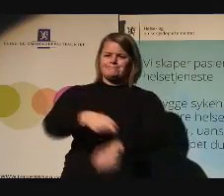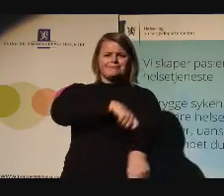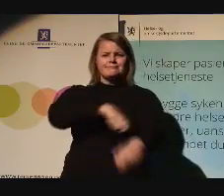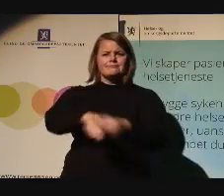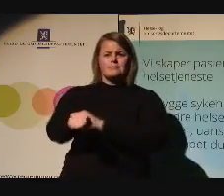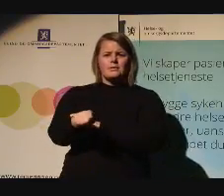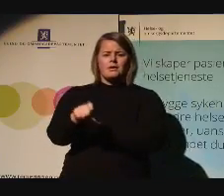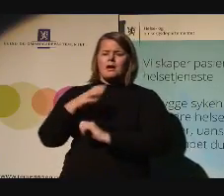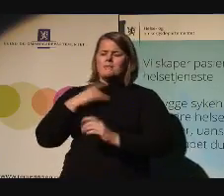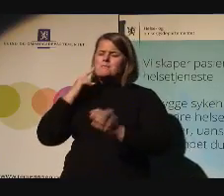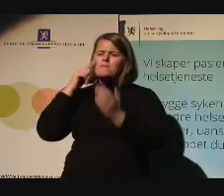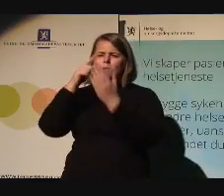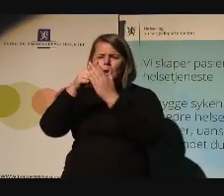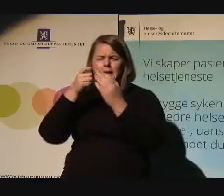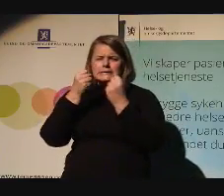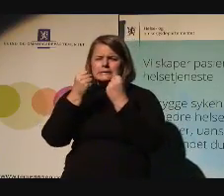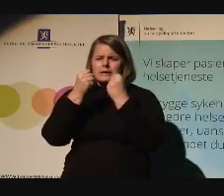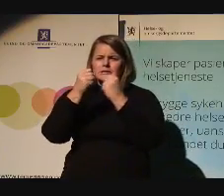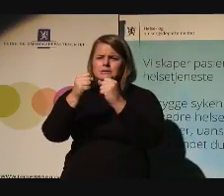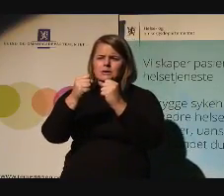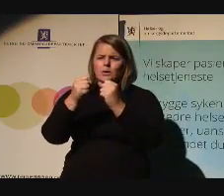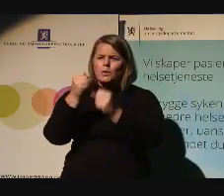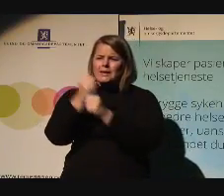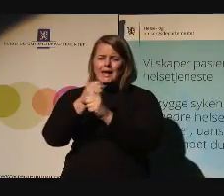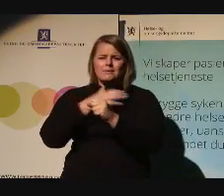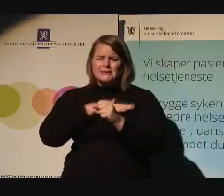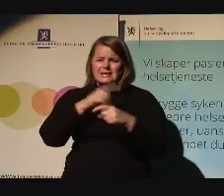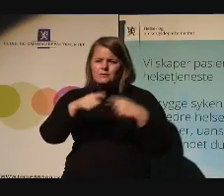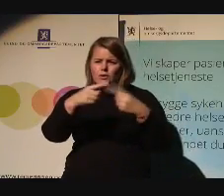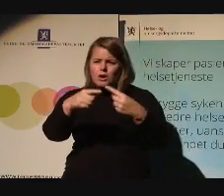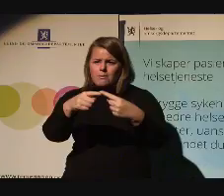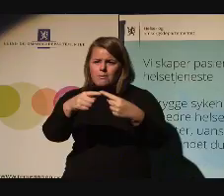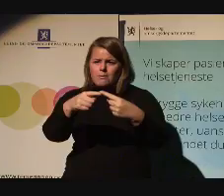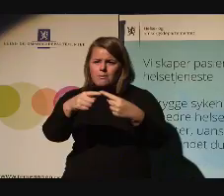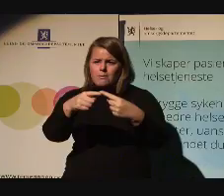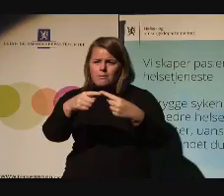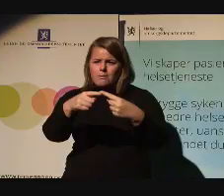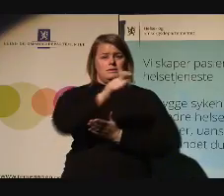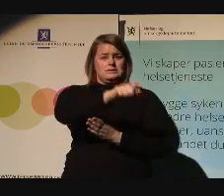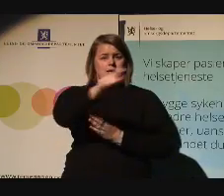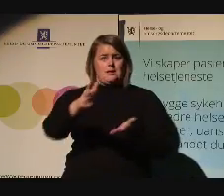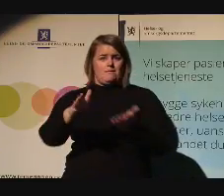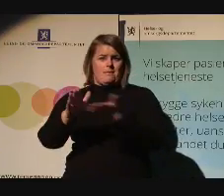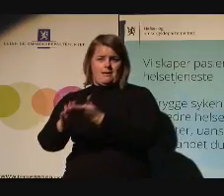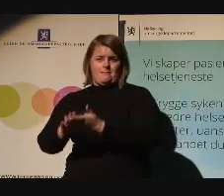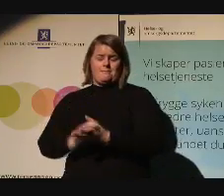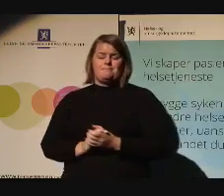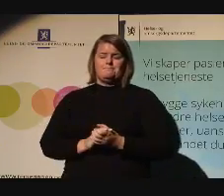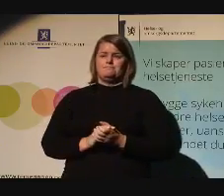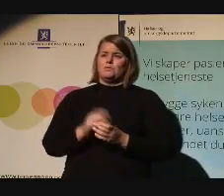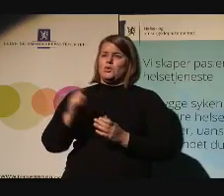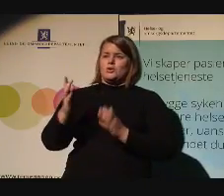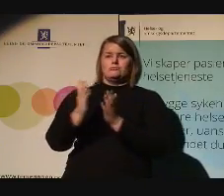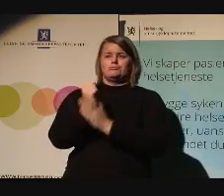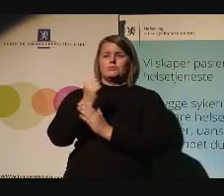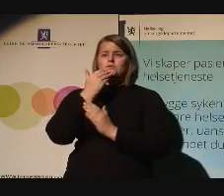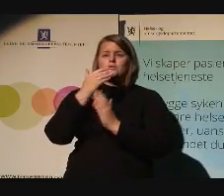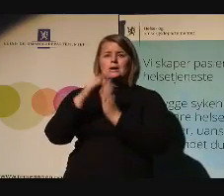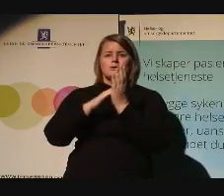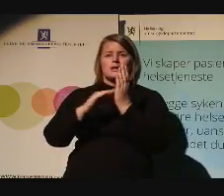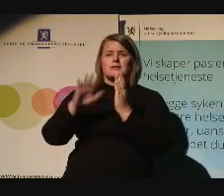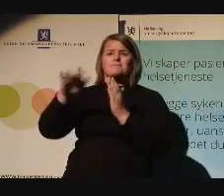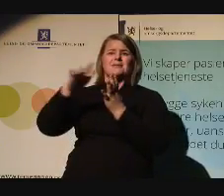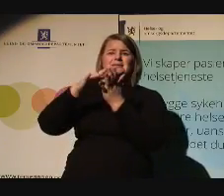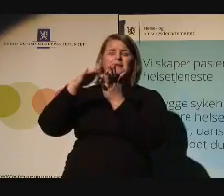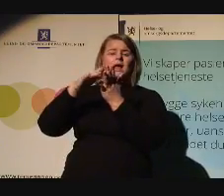innsats på et konkret pasientforløp og fått med seg de ansatte. Hun har oppnådd resultater på sentrale